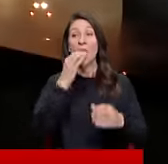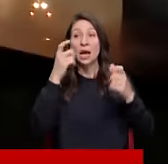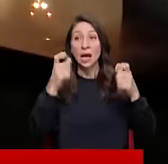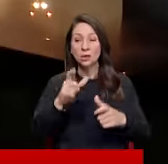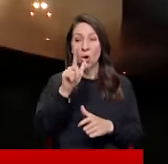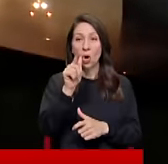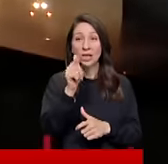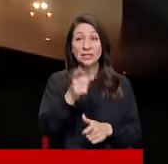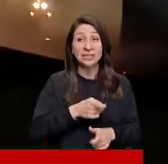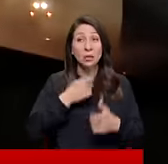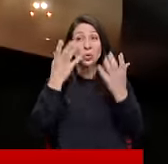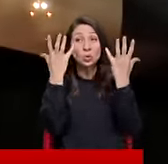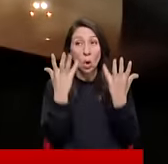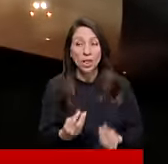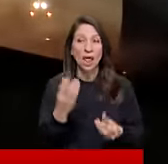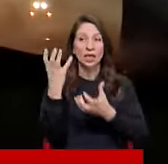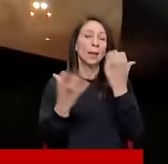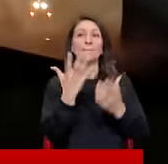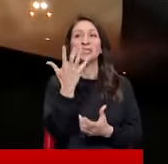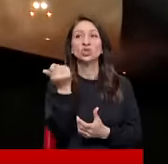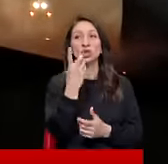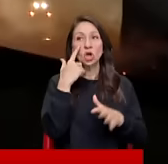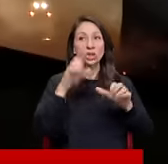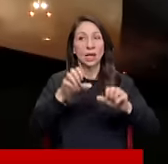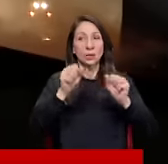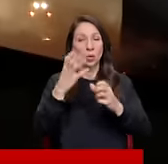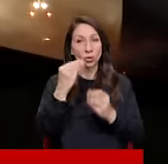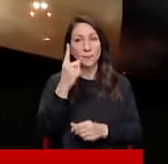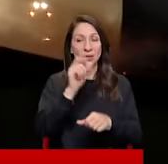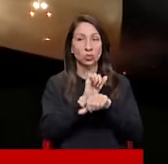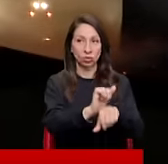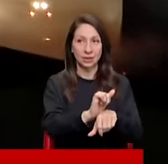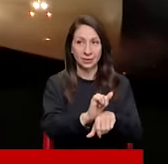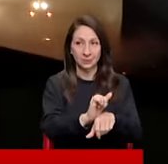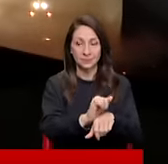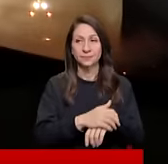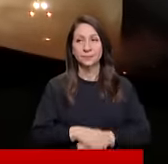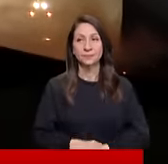Ankara'da 16 saatte söndürülen yangında 5 kişi gözaltına alındı, biri tutuklandı.